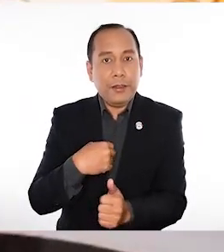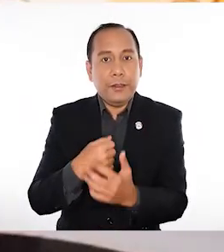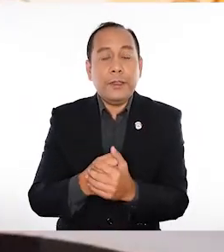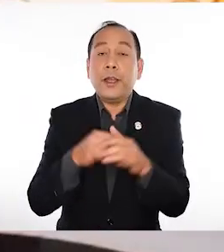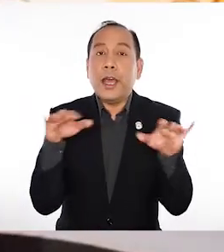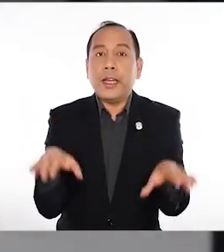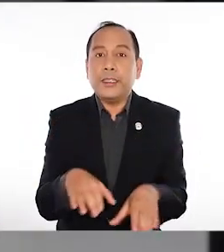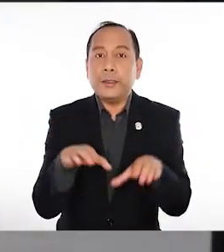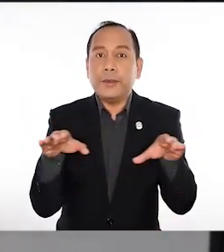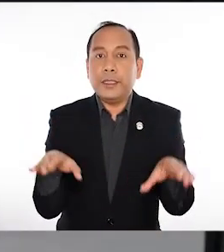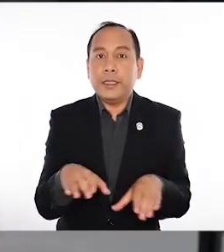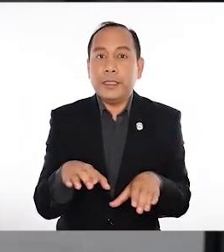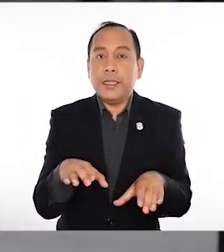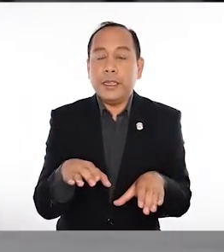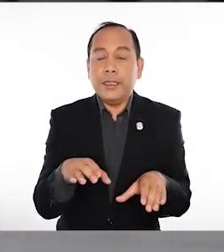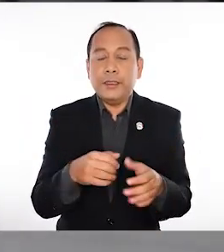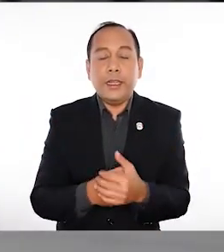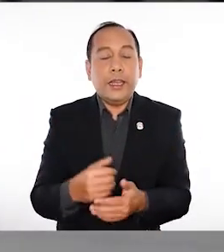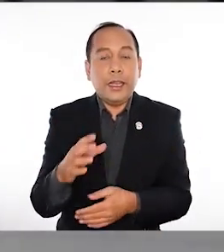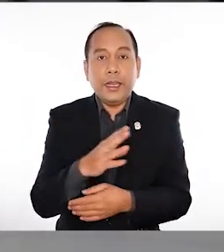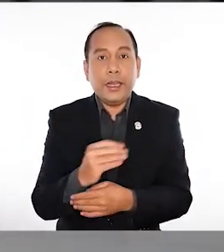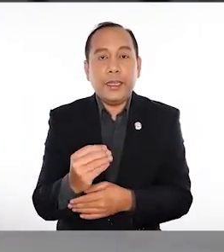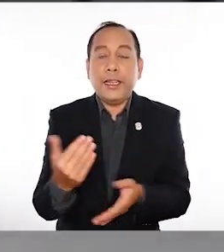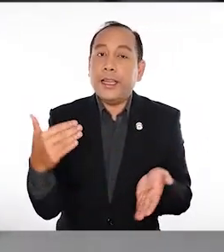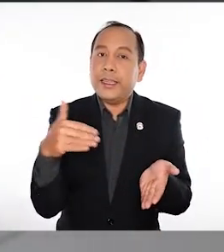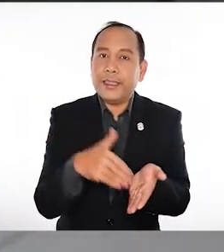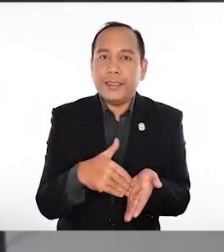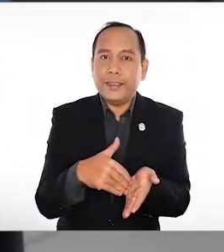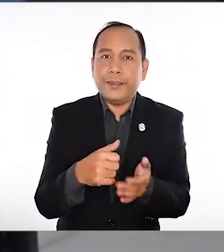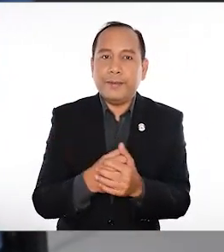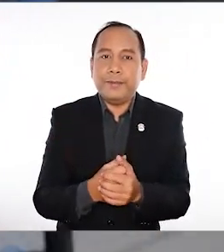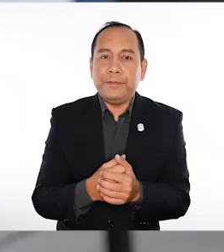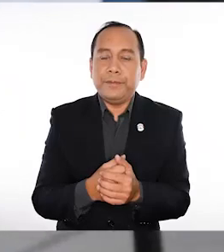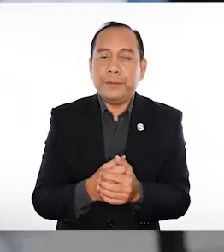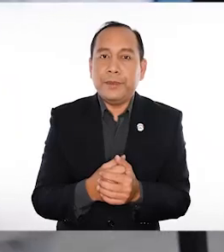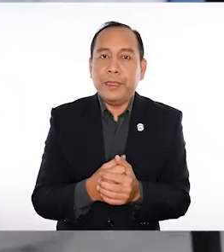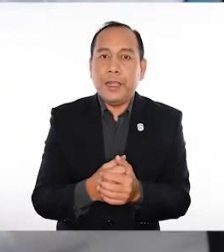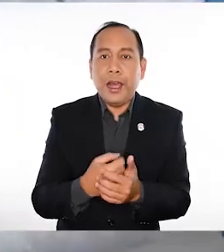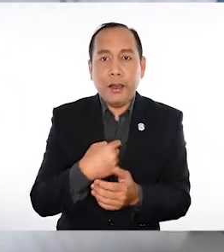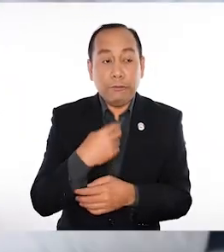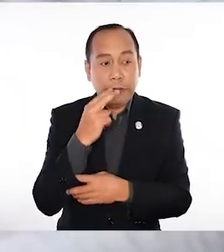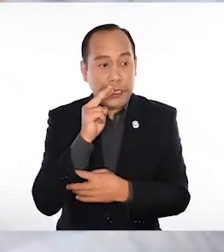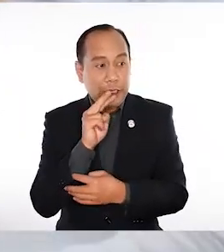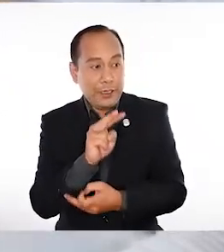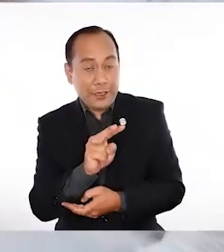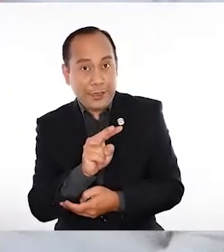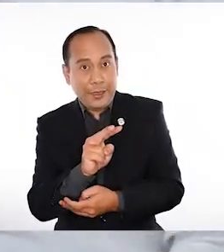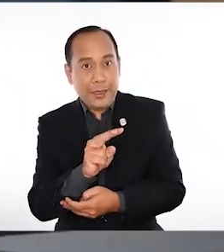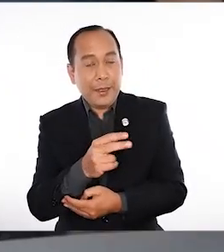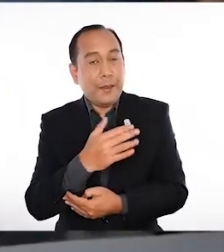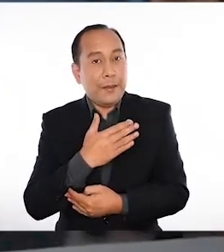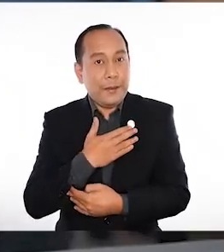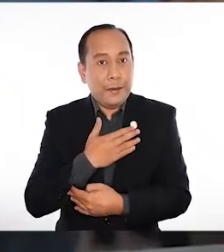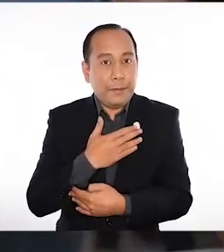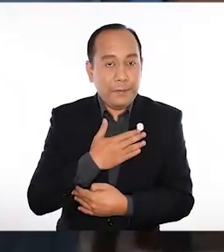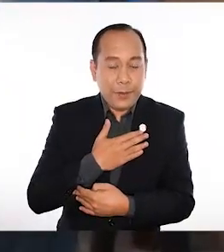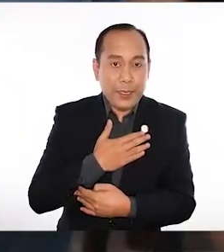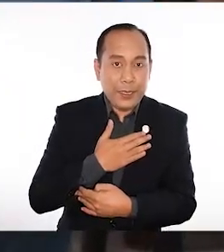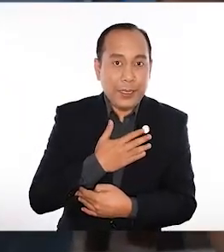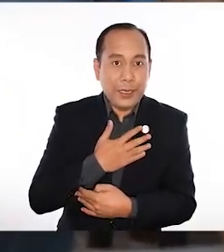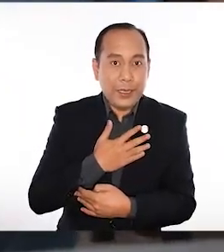aktibidad na ito at muli ko pong nakita ang aking